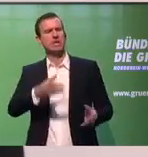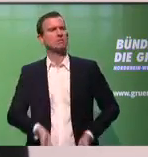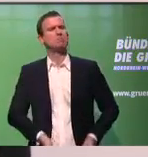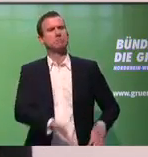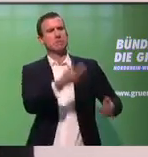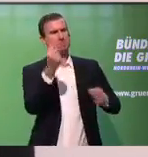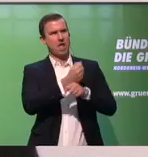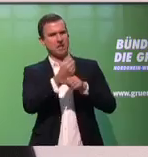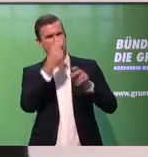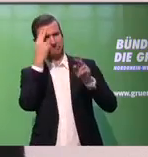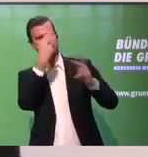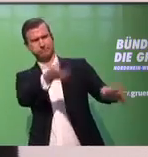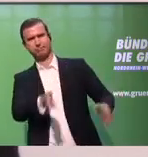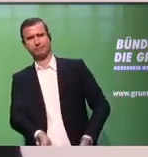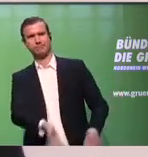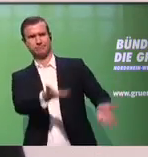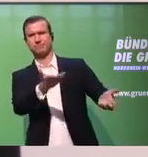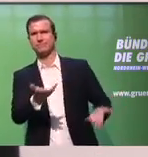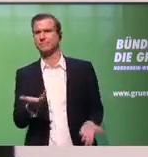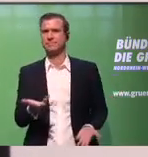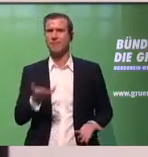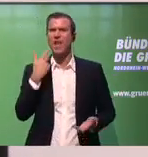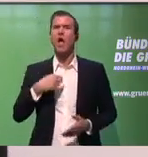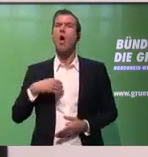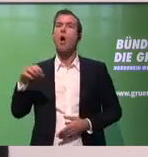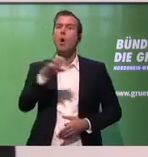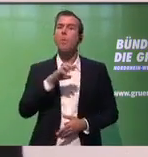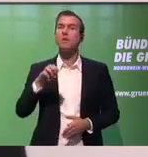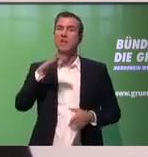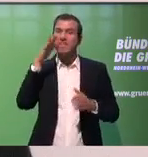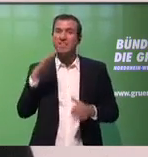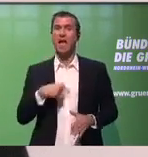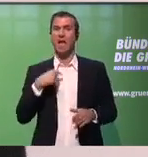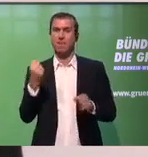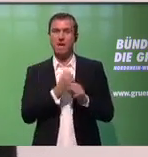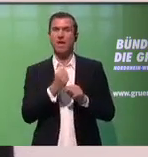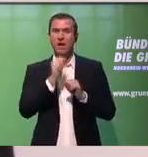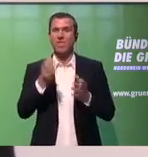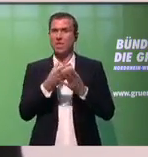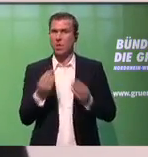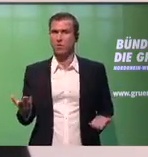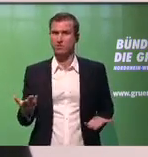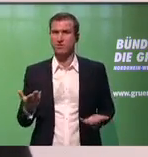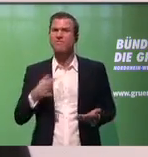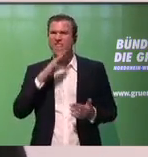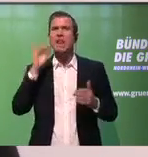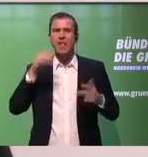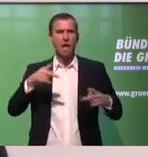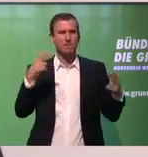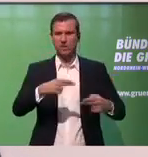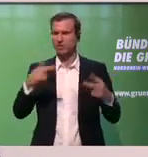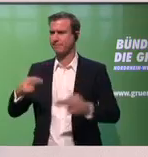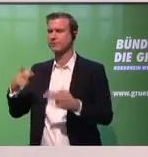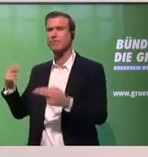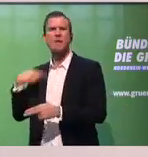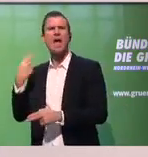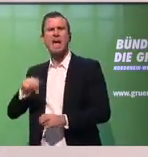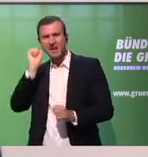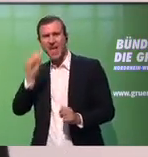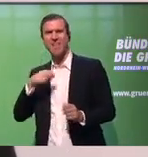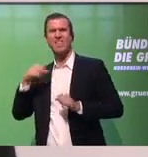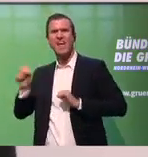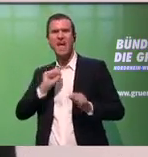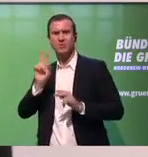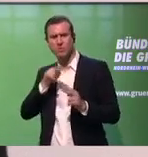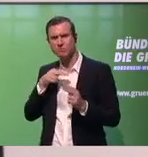spielt. Wir haben ein Instrument auf europäischer Ebene, trotz all der Beschränkungen, und wir können darauf eingehen, wir können